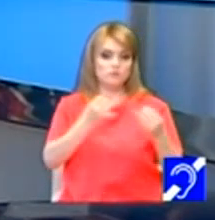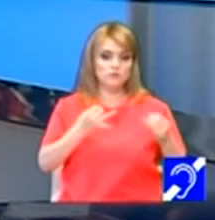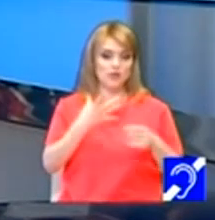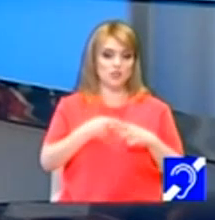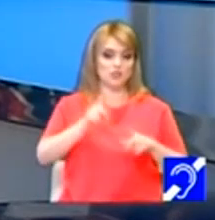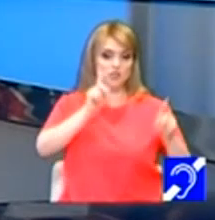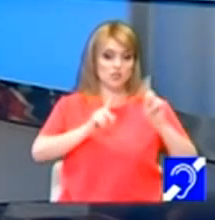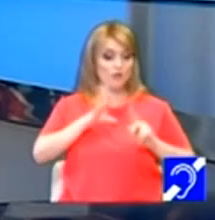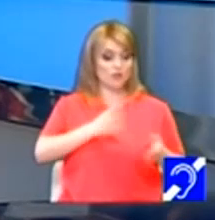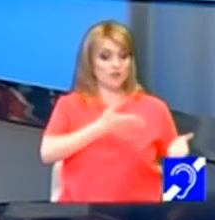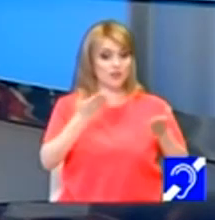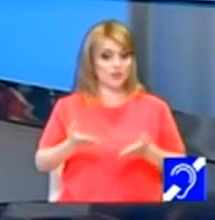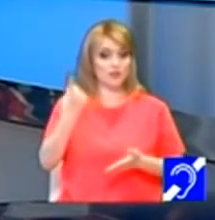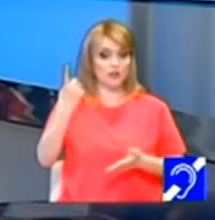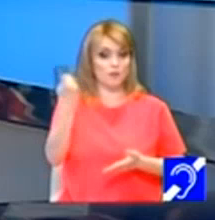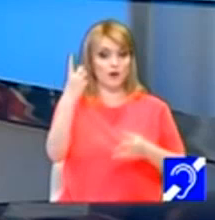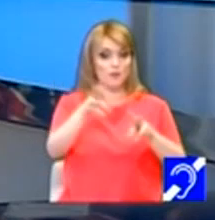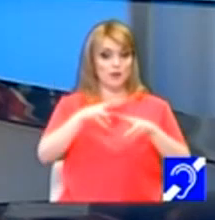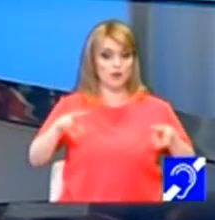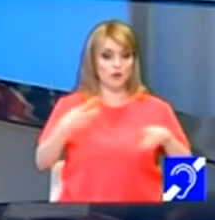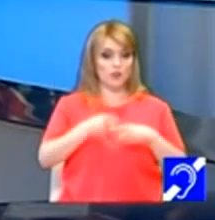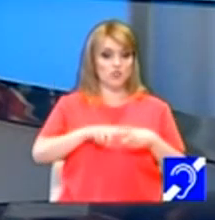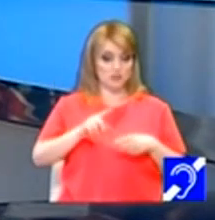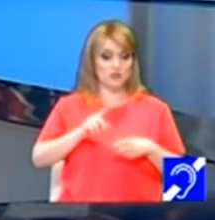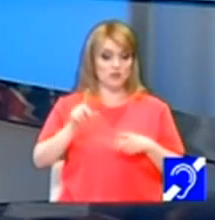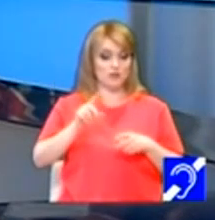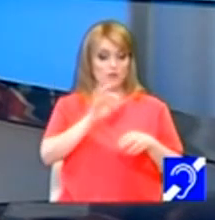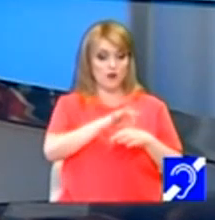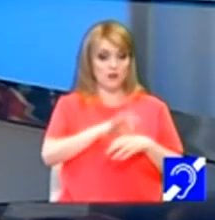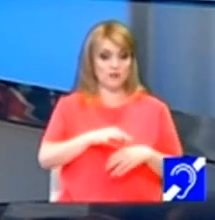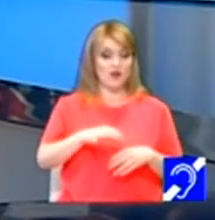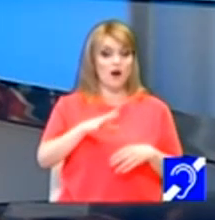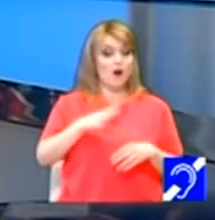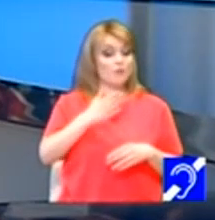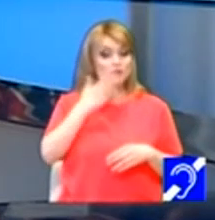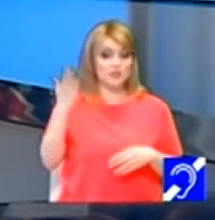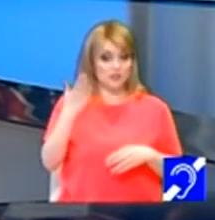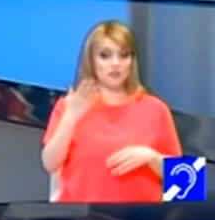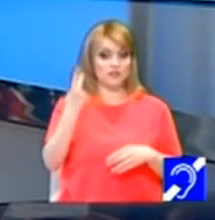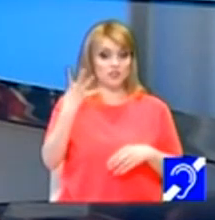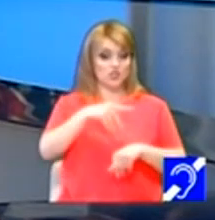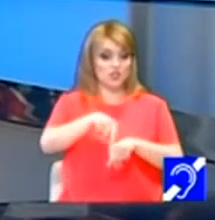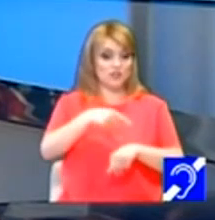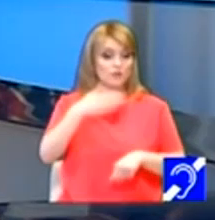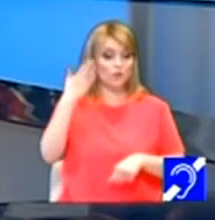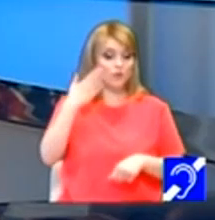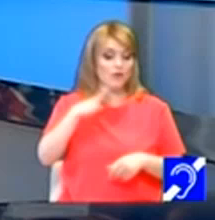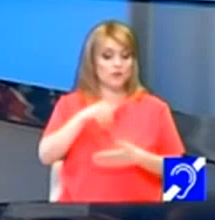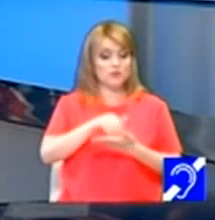Arafat. Între timp, România înregistrează un record al infectărilor cu coronavirus. Doar în ultimele 24 de ore au